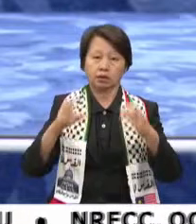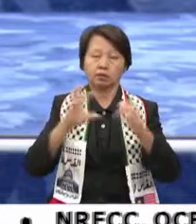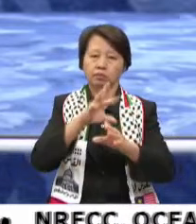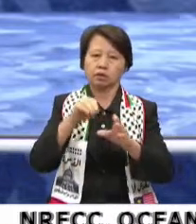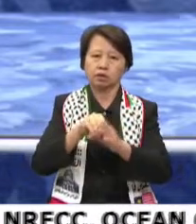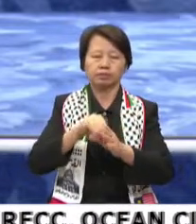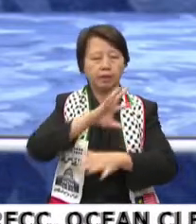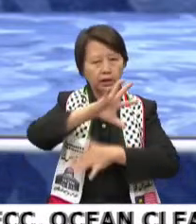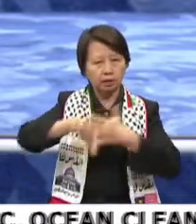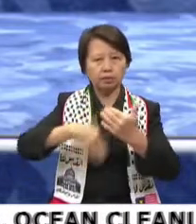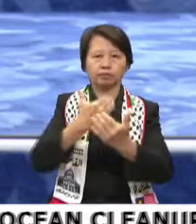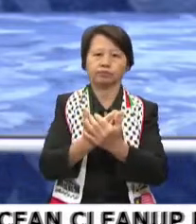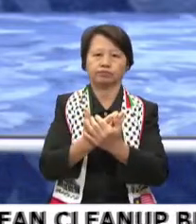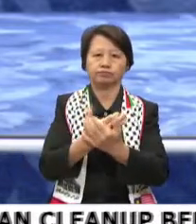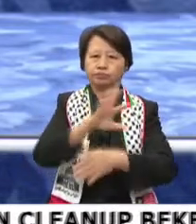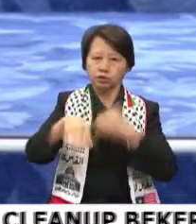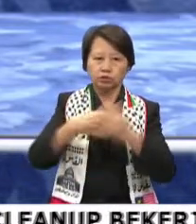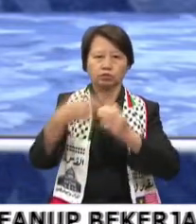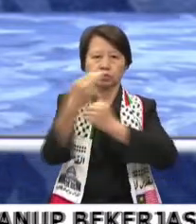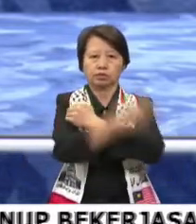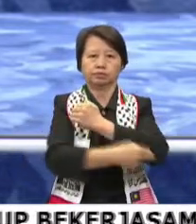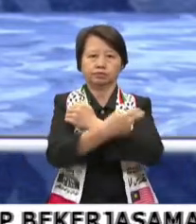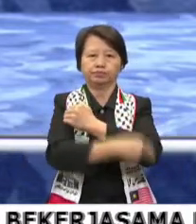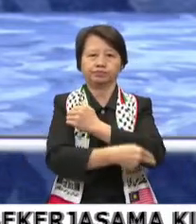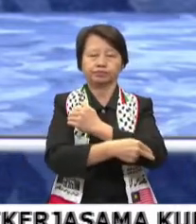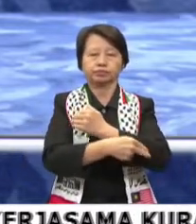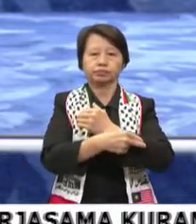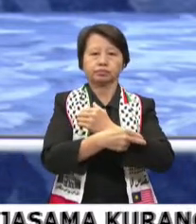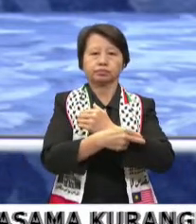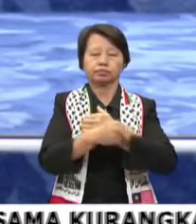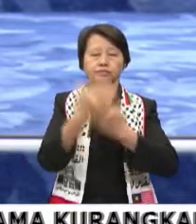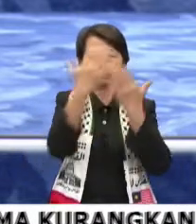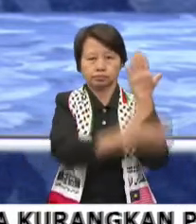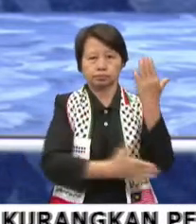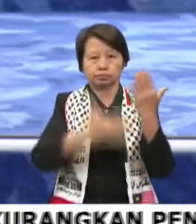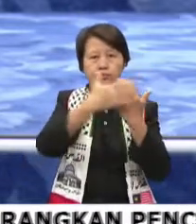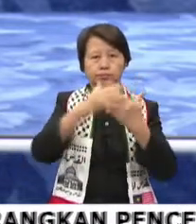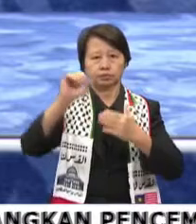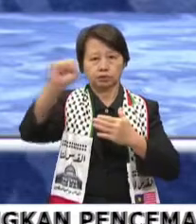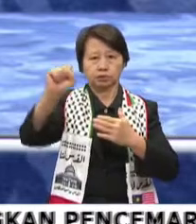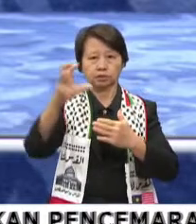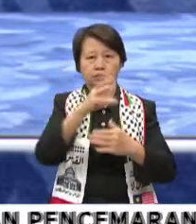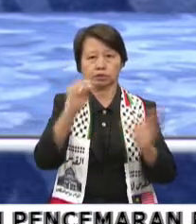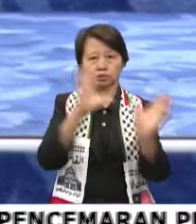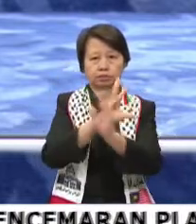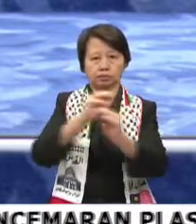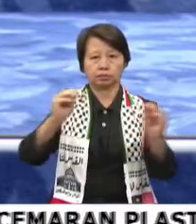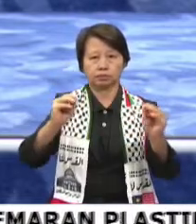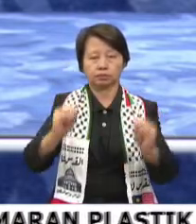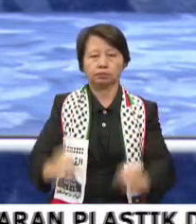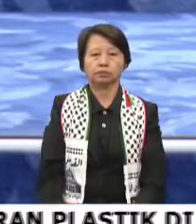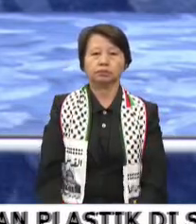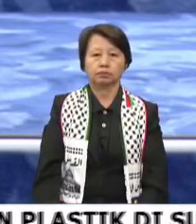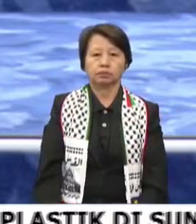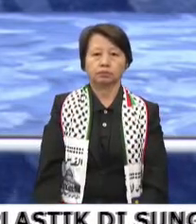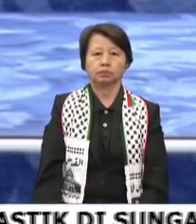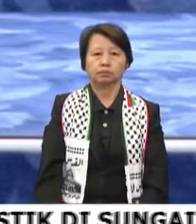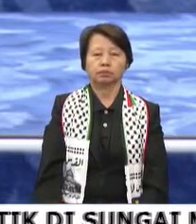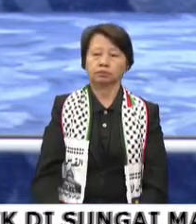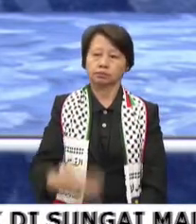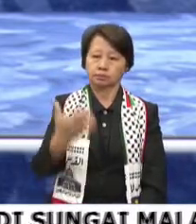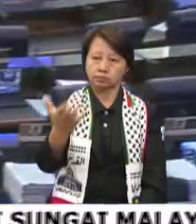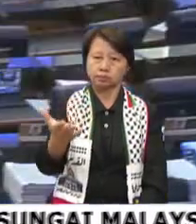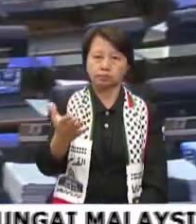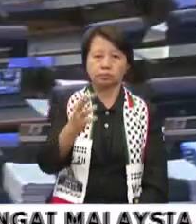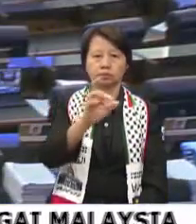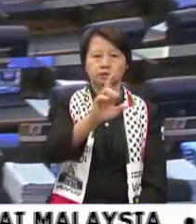melibatkan semua hampir semua negeri di Semenanjung Sabah dan Sarawak sila